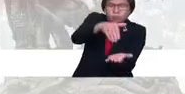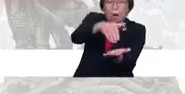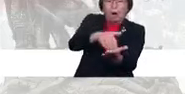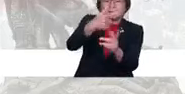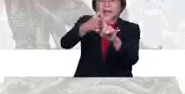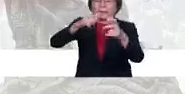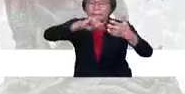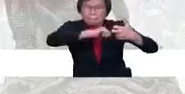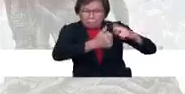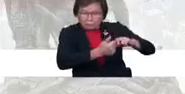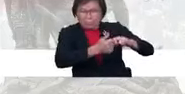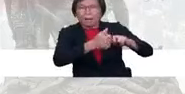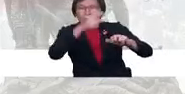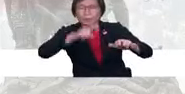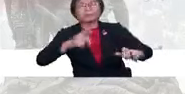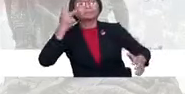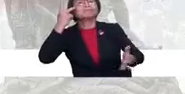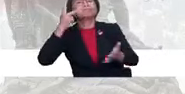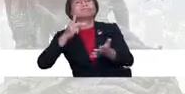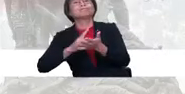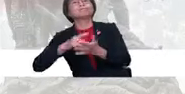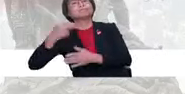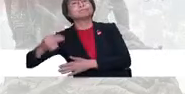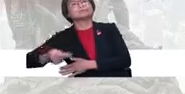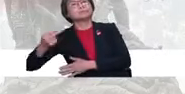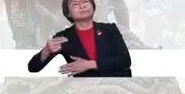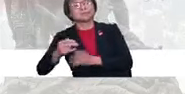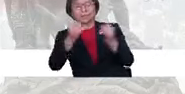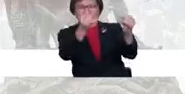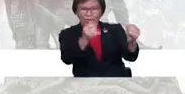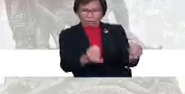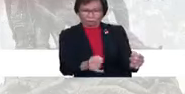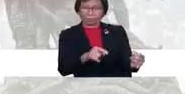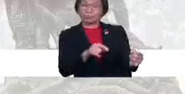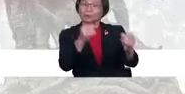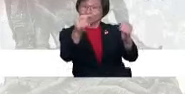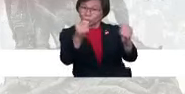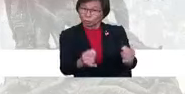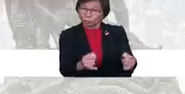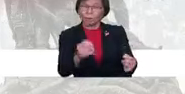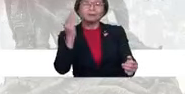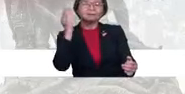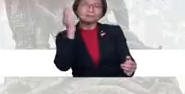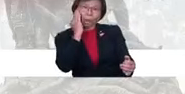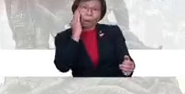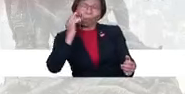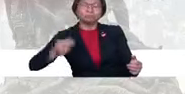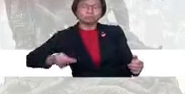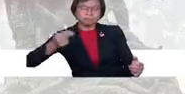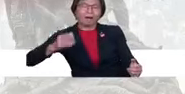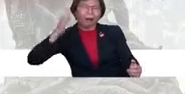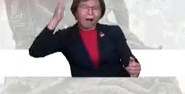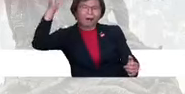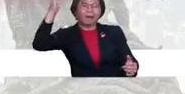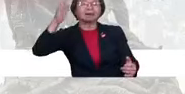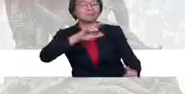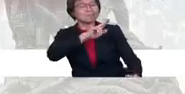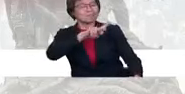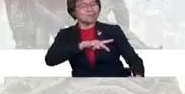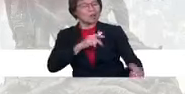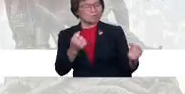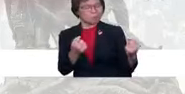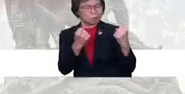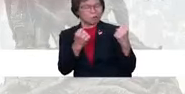kemelut perlu mengenali sejarah individu yang medali mengenali sejarah akan memiliki